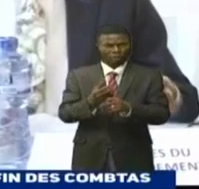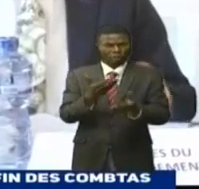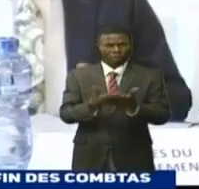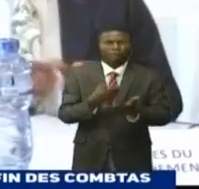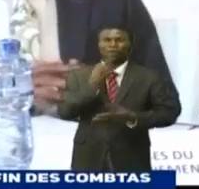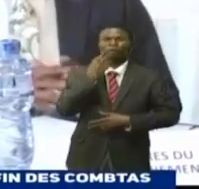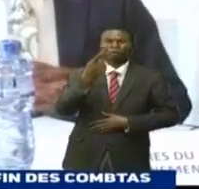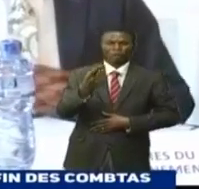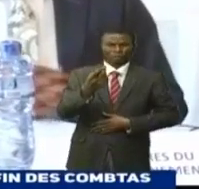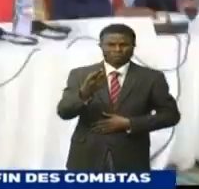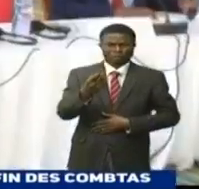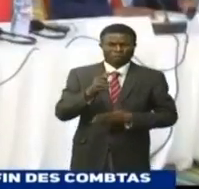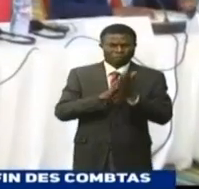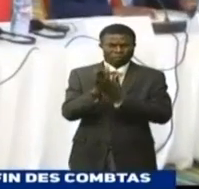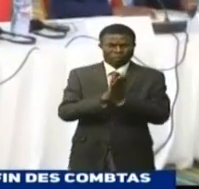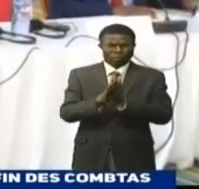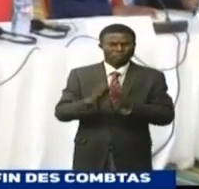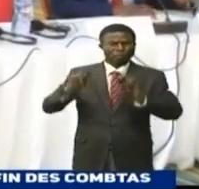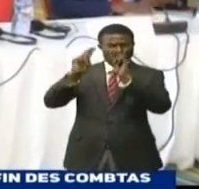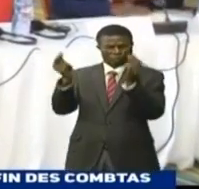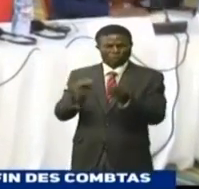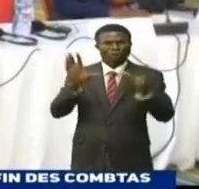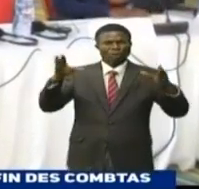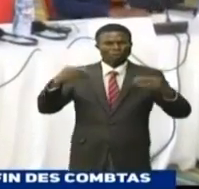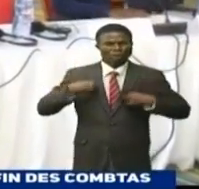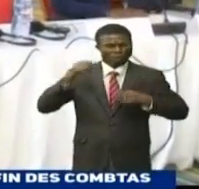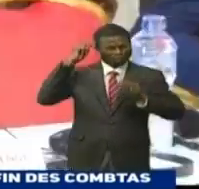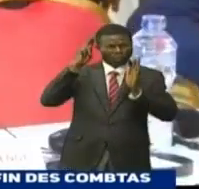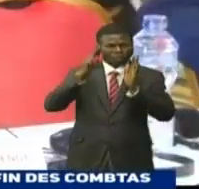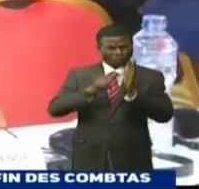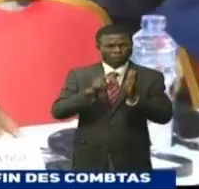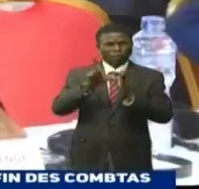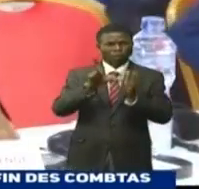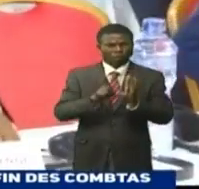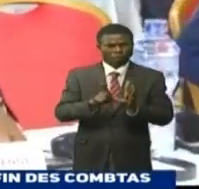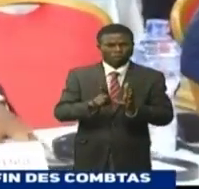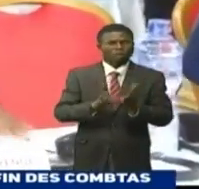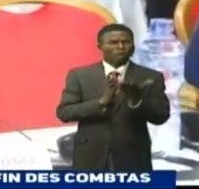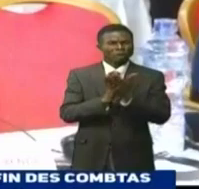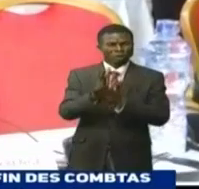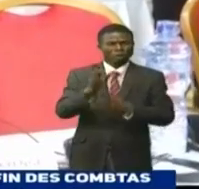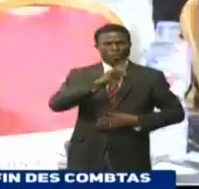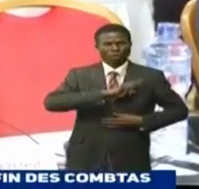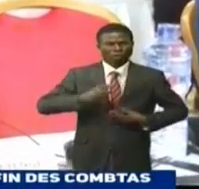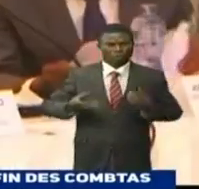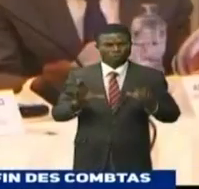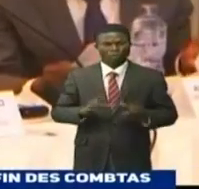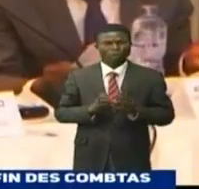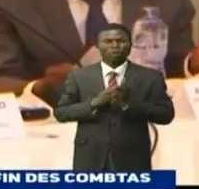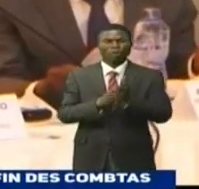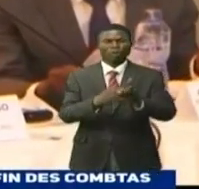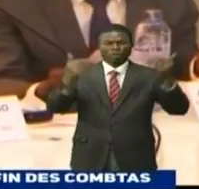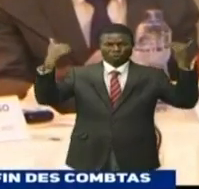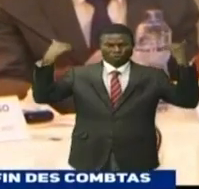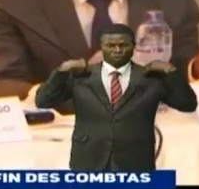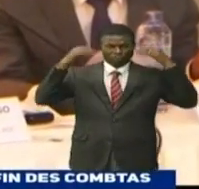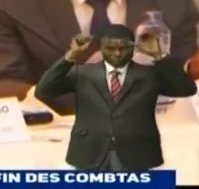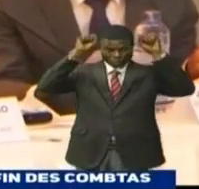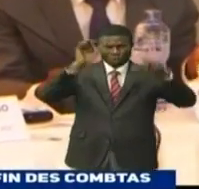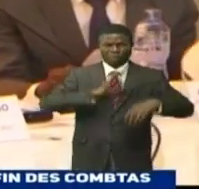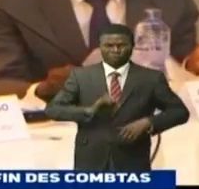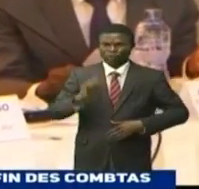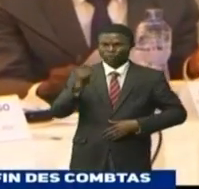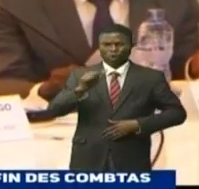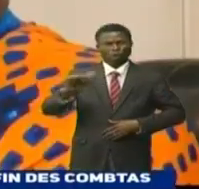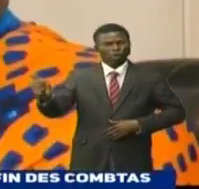a indiqué sa télé a amené les parties prenantes à reconnaître le gouvernement légal et légitime de RDC sous les leadership du président Félix Antoine